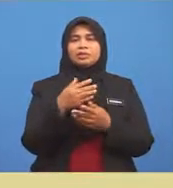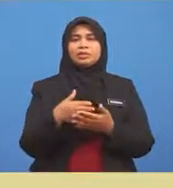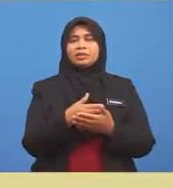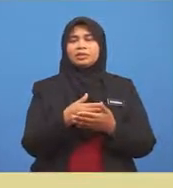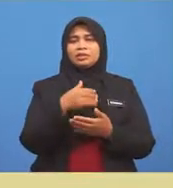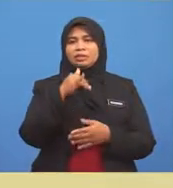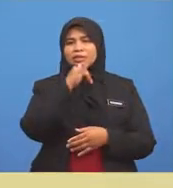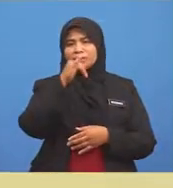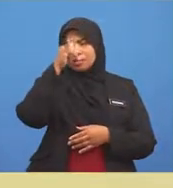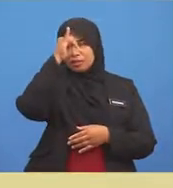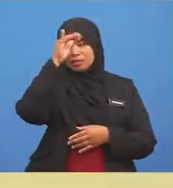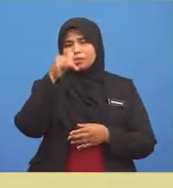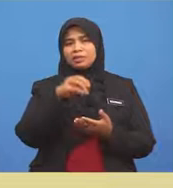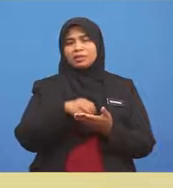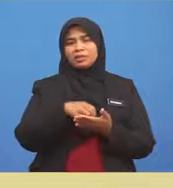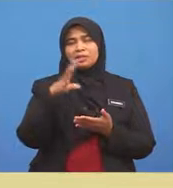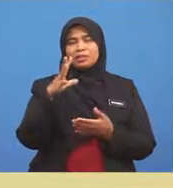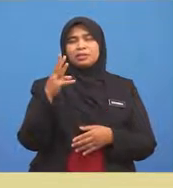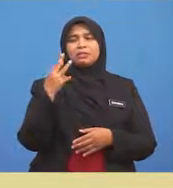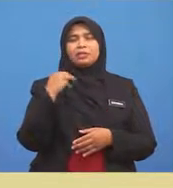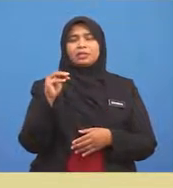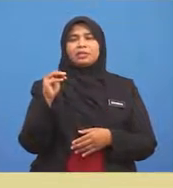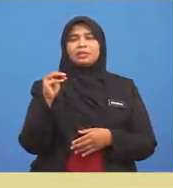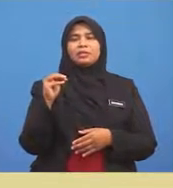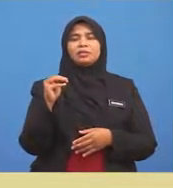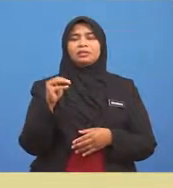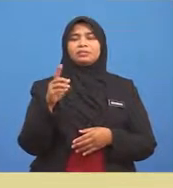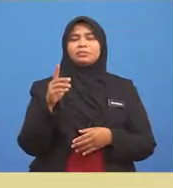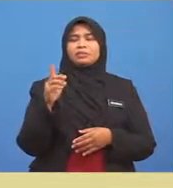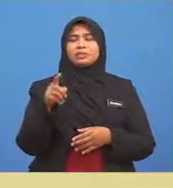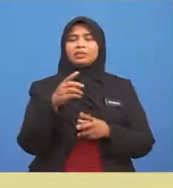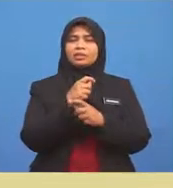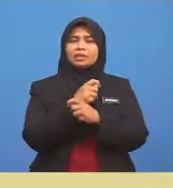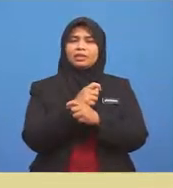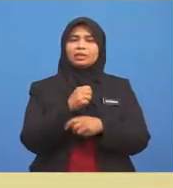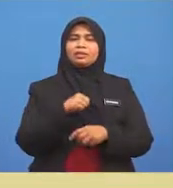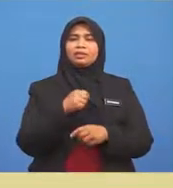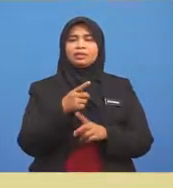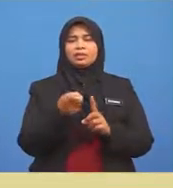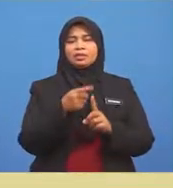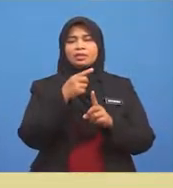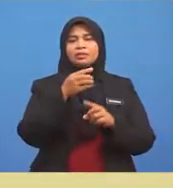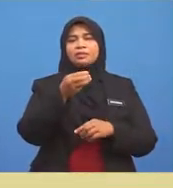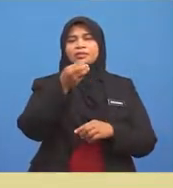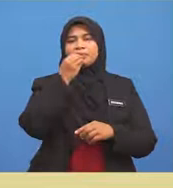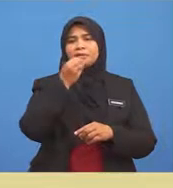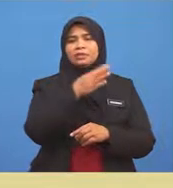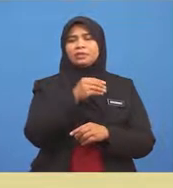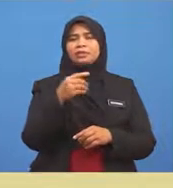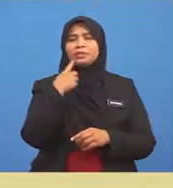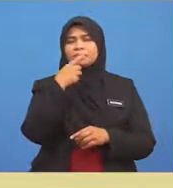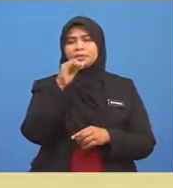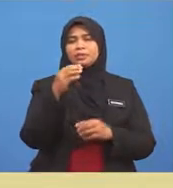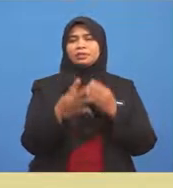kaya, maka hendaklah ia menahan diri dari memakannya. Dan sesiapa yang miskin,